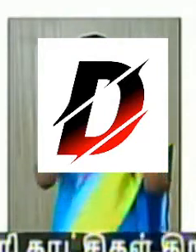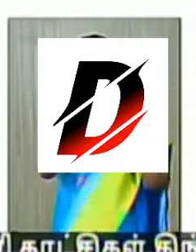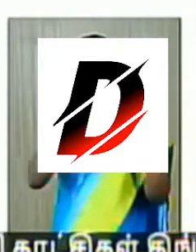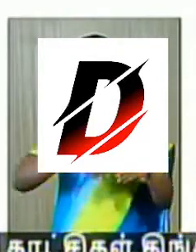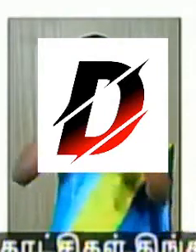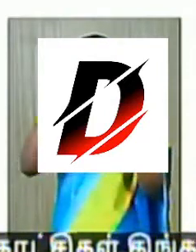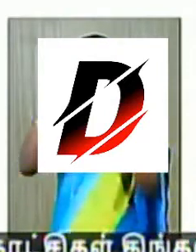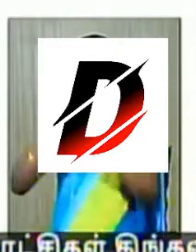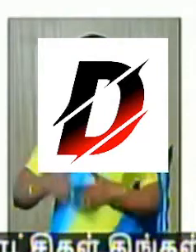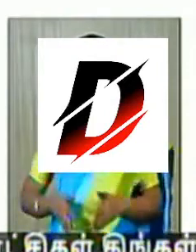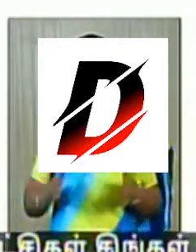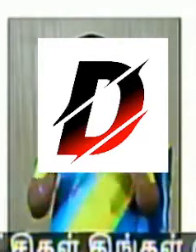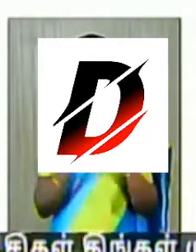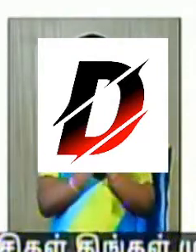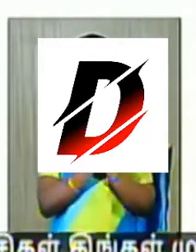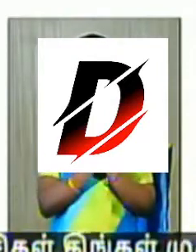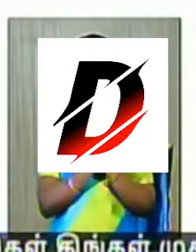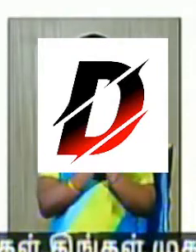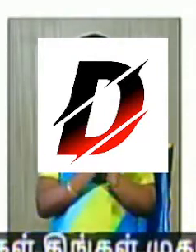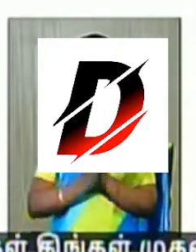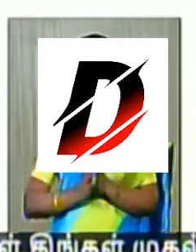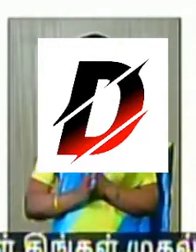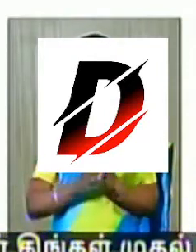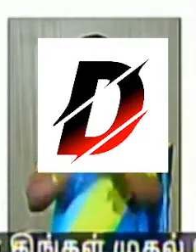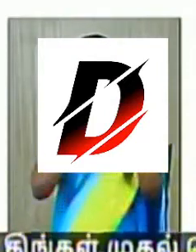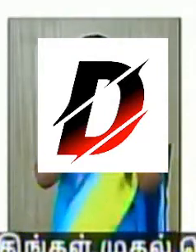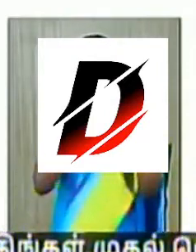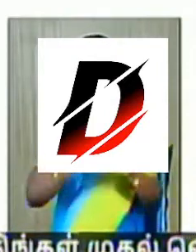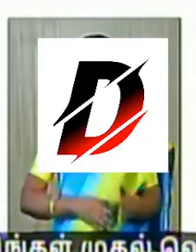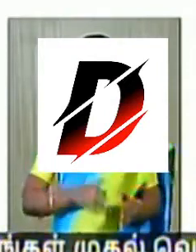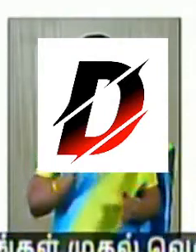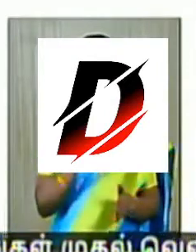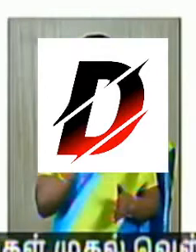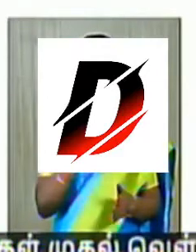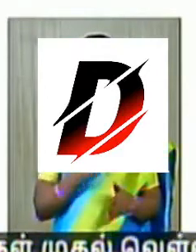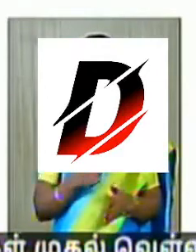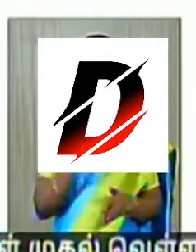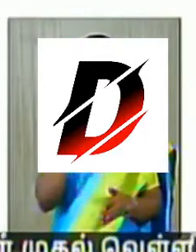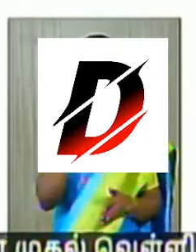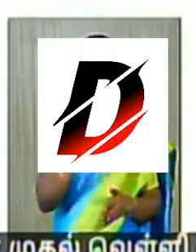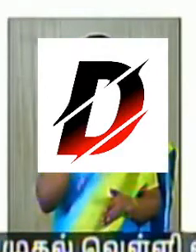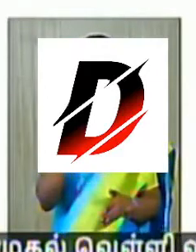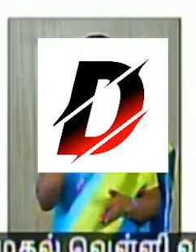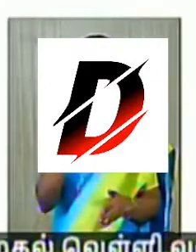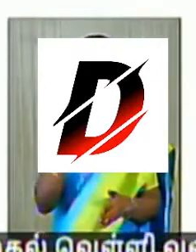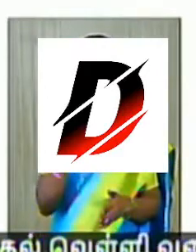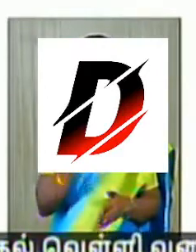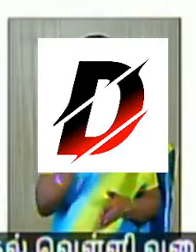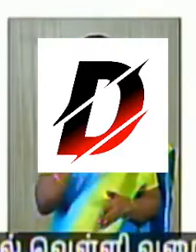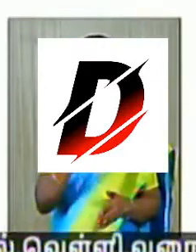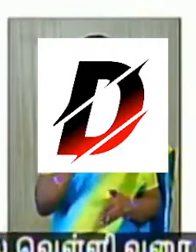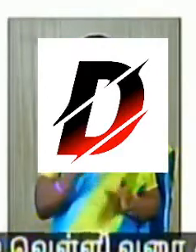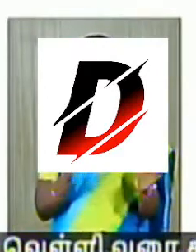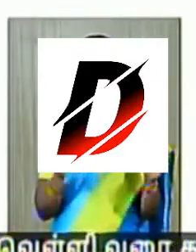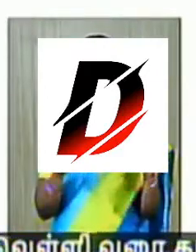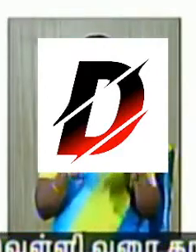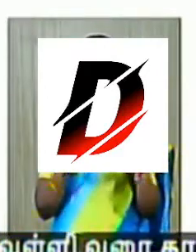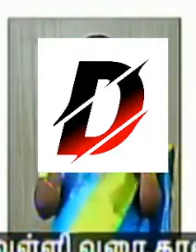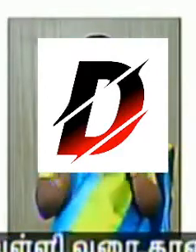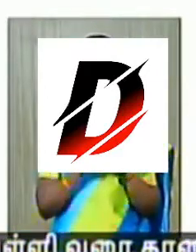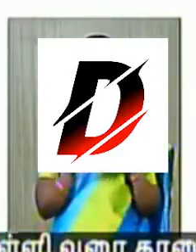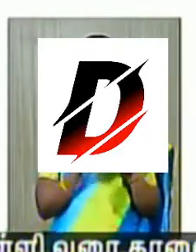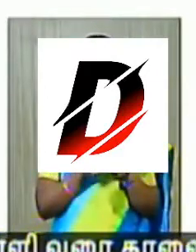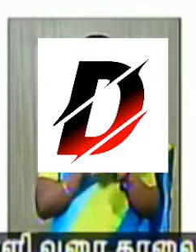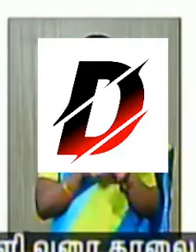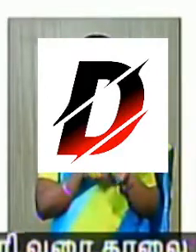கூட்டி போட்டாகணும். ஸோ முதல்ல நம்ம என்ன பண்றோம், முதல் நிரல்ல அந்த -3-6 இருக்கிற அதை ரெண்டையும் கூட்டிக்கிறோம்.